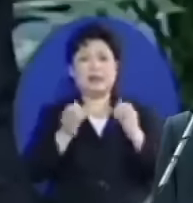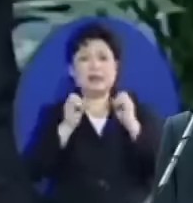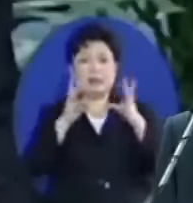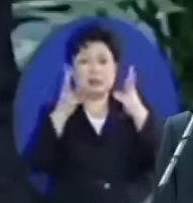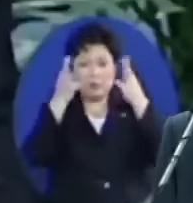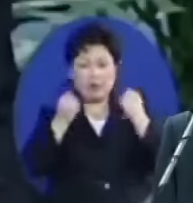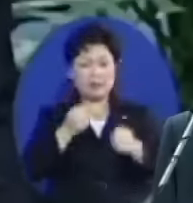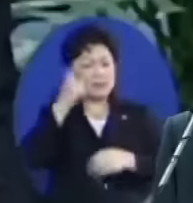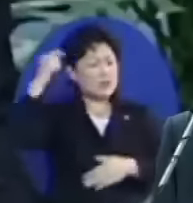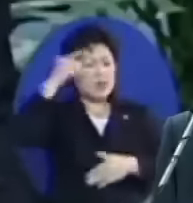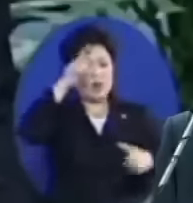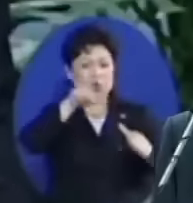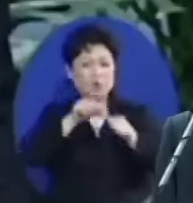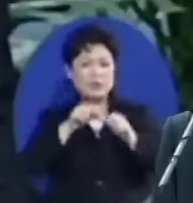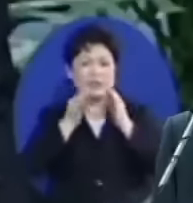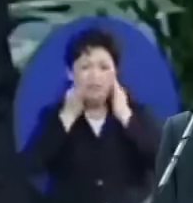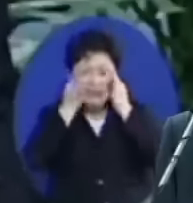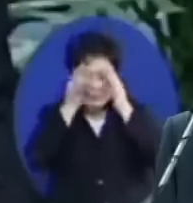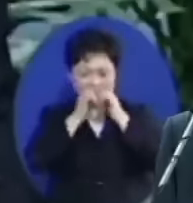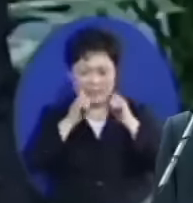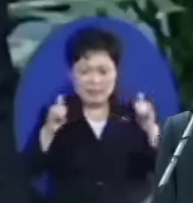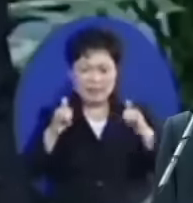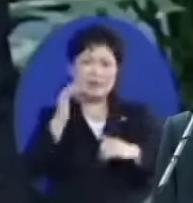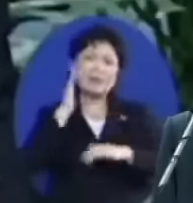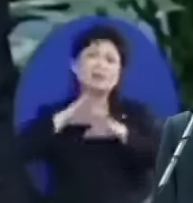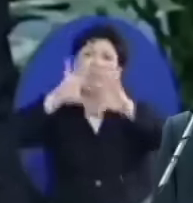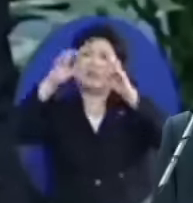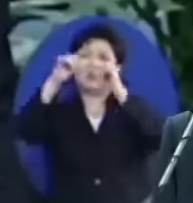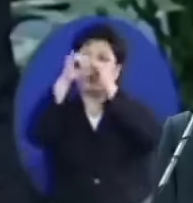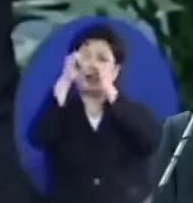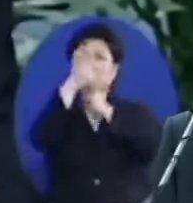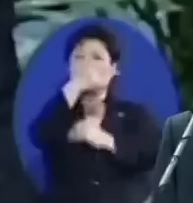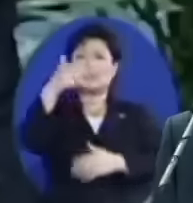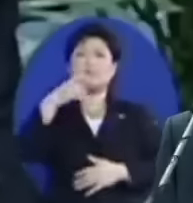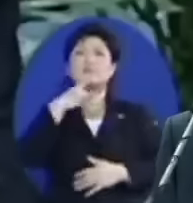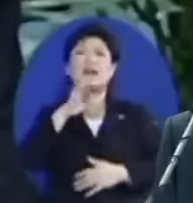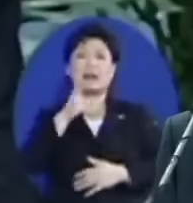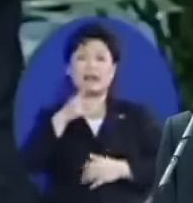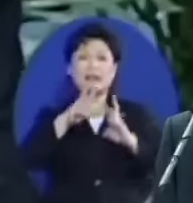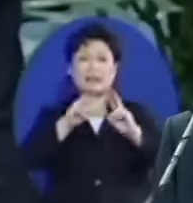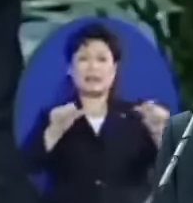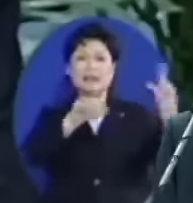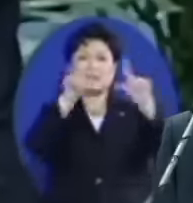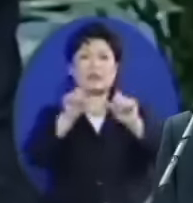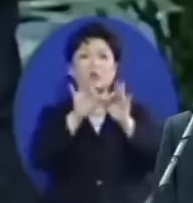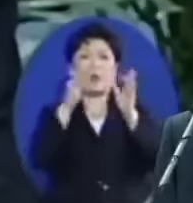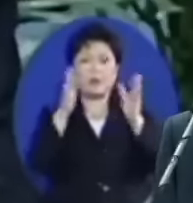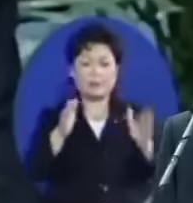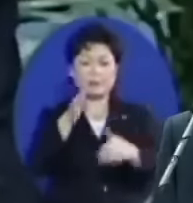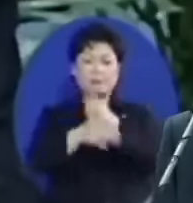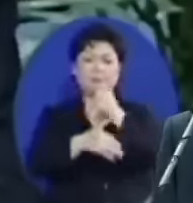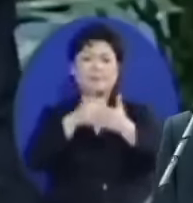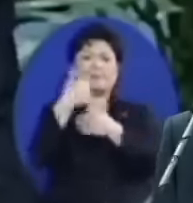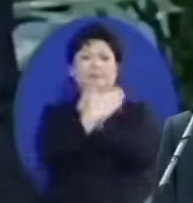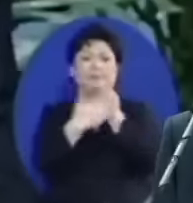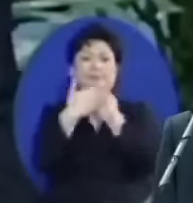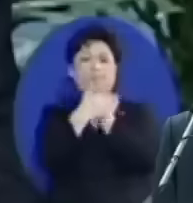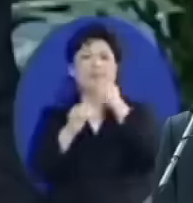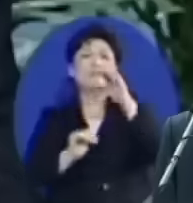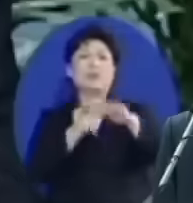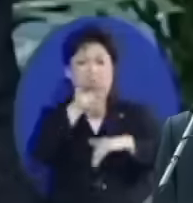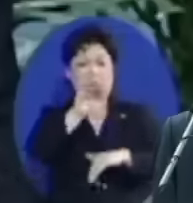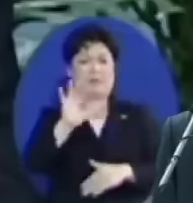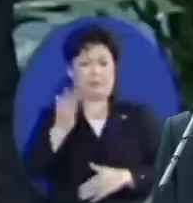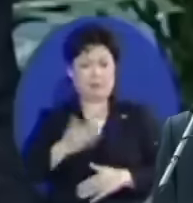해서 영혼 구원을 힘쓴 사람은 천국의 상급이 큰 뿐 아니라 이 땅에 사는 동안에도 하나님의 은혜가 넘쳐나는